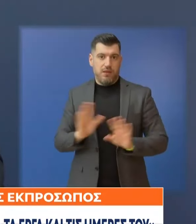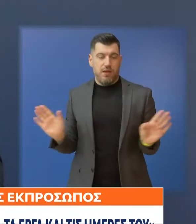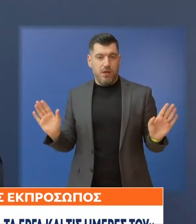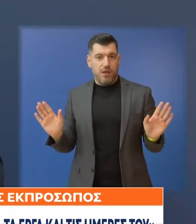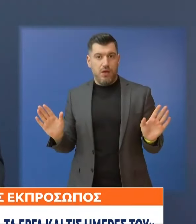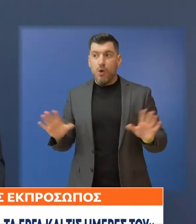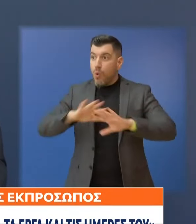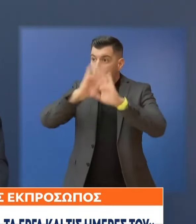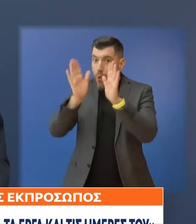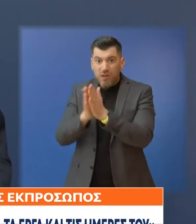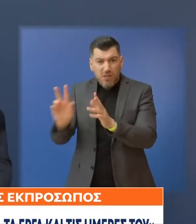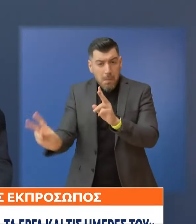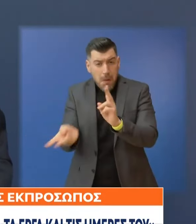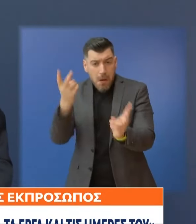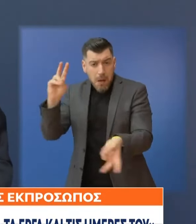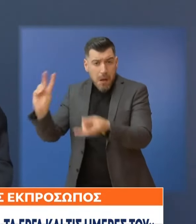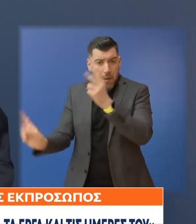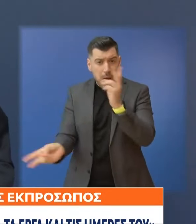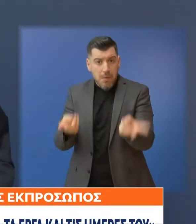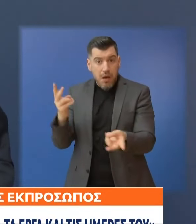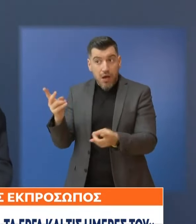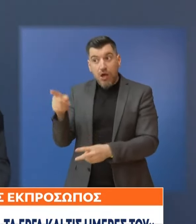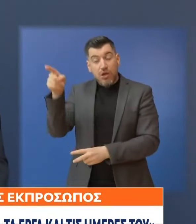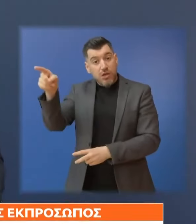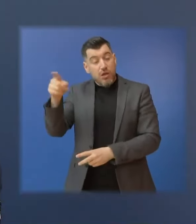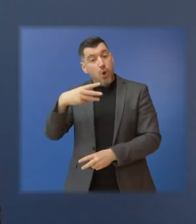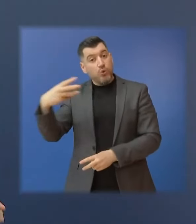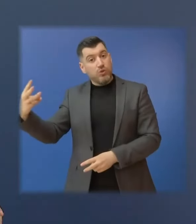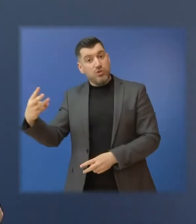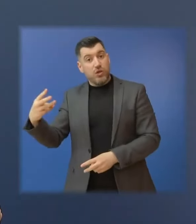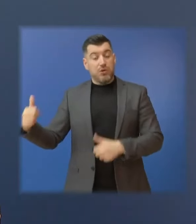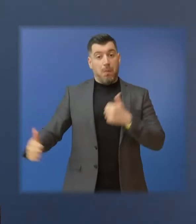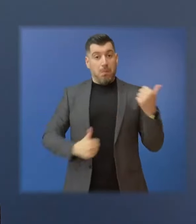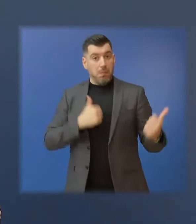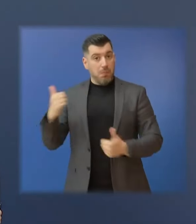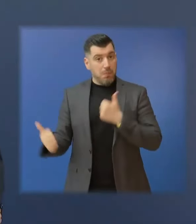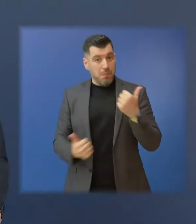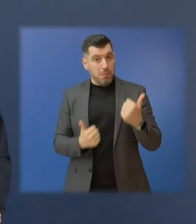νομίζω ότι ο ΣΥΡΙΖΑ μπορεί να κάνει δύο πράγματα. Ή να σιωπήσει ή να ζητήσει συγγνώμη για τα έργα και τις ημέρες του.